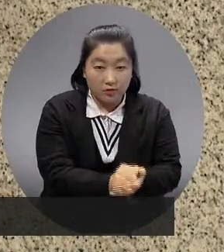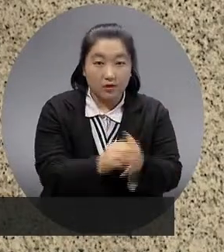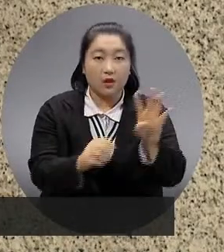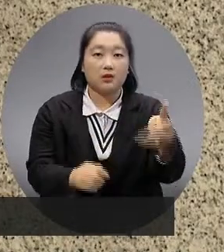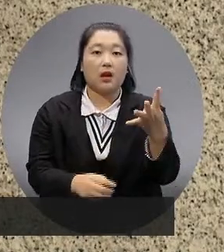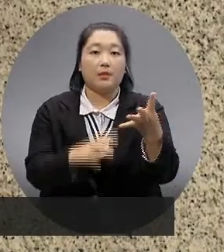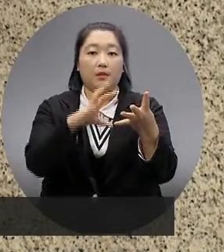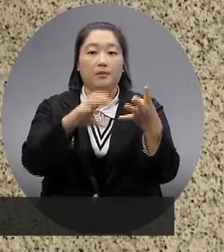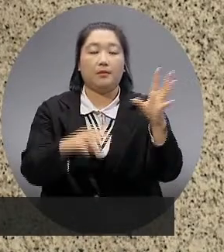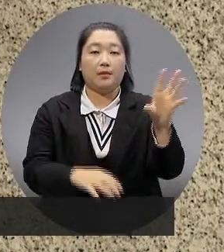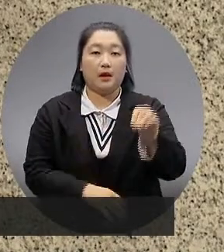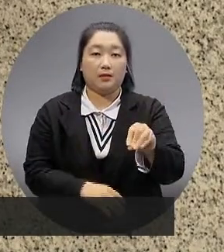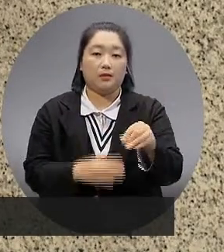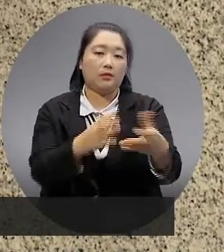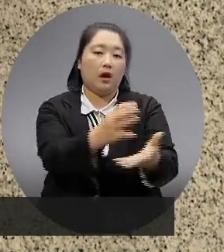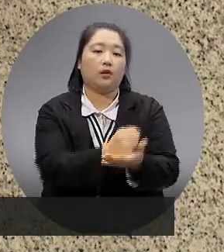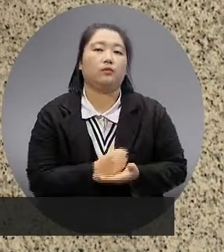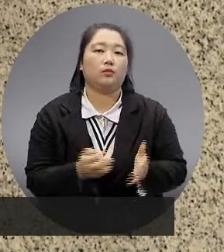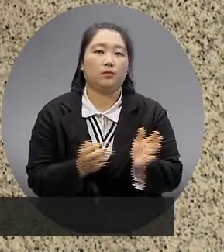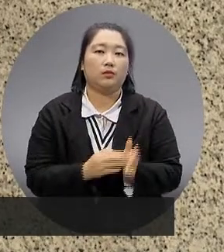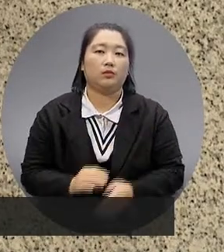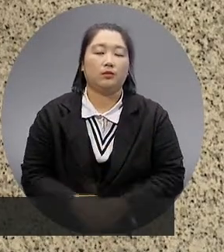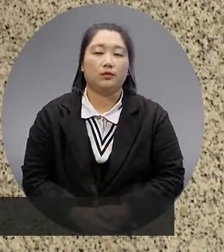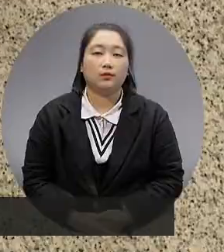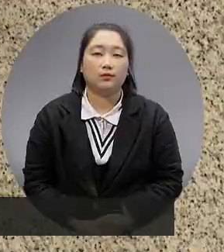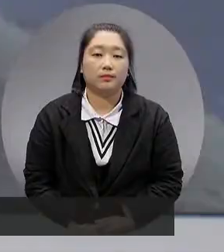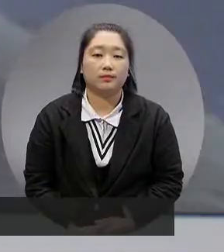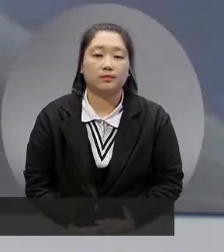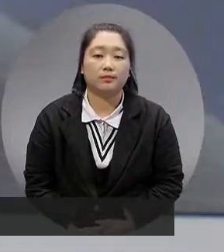400만 원을 징수했습니다.